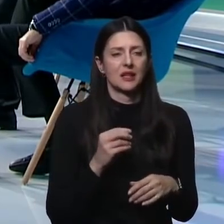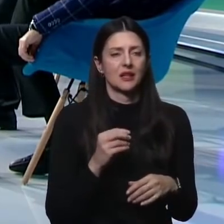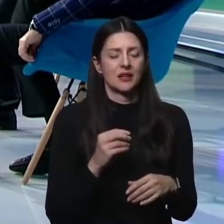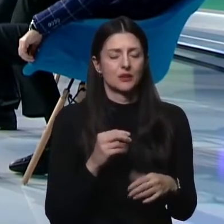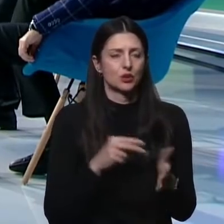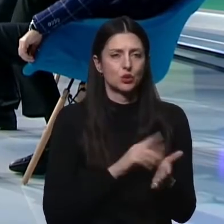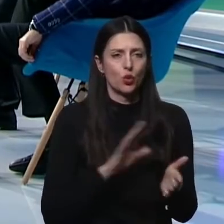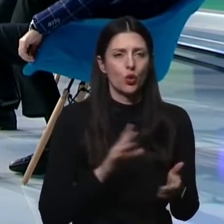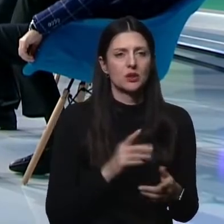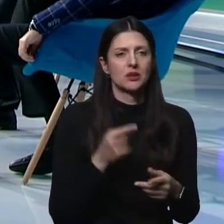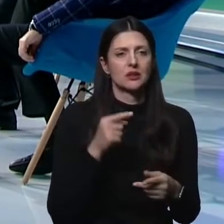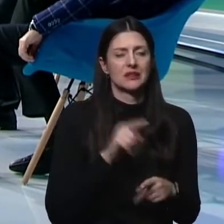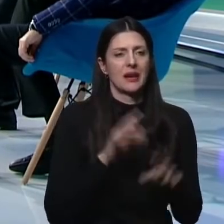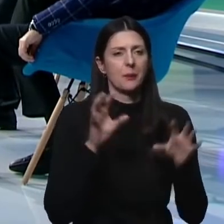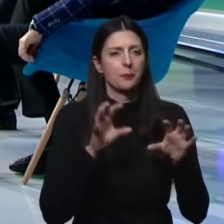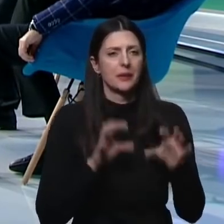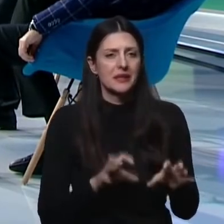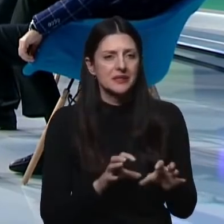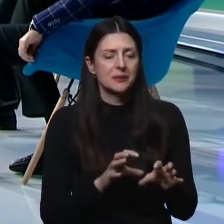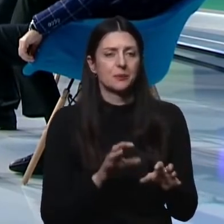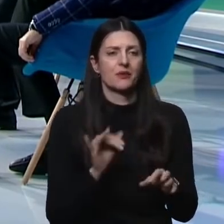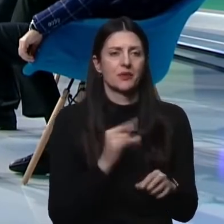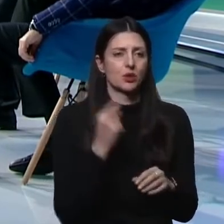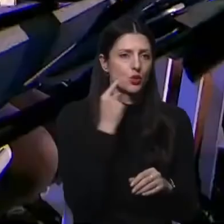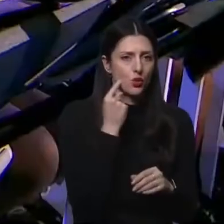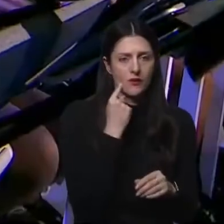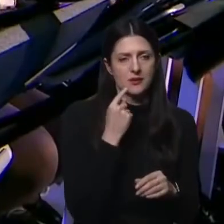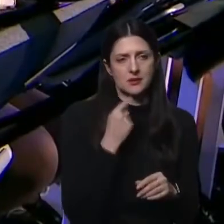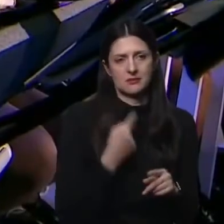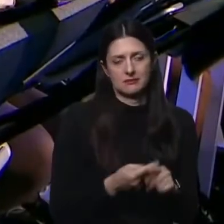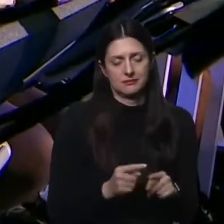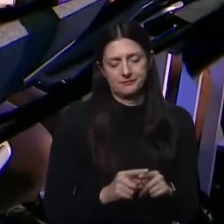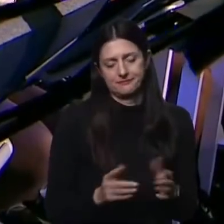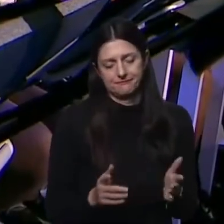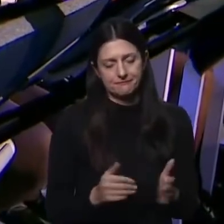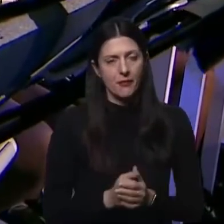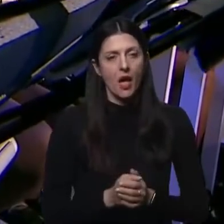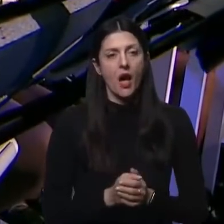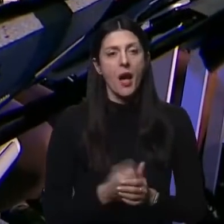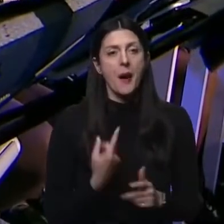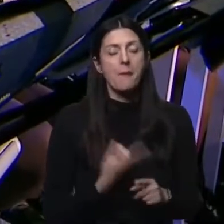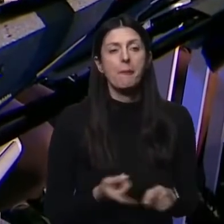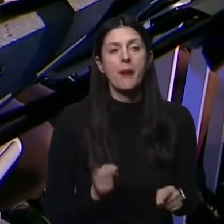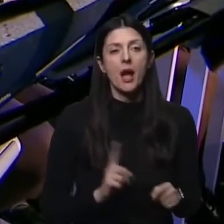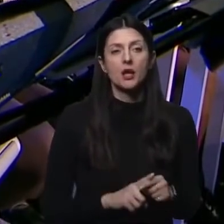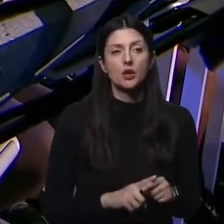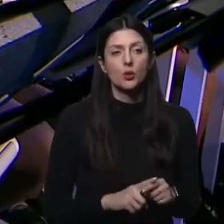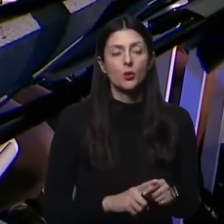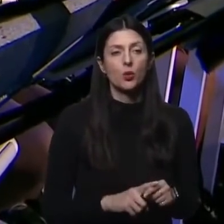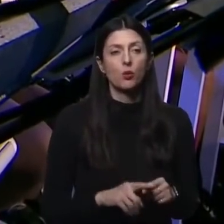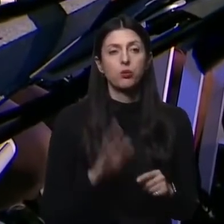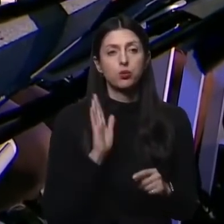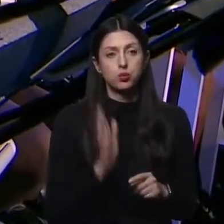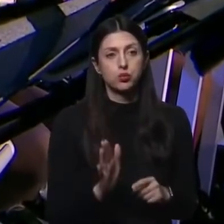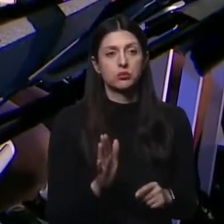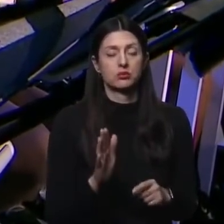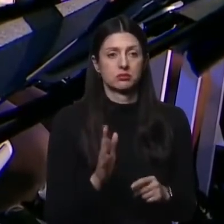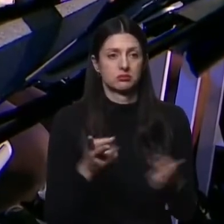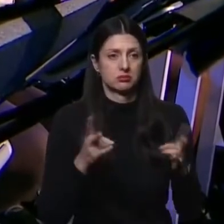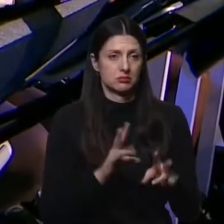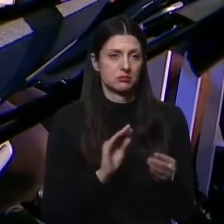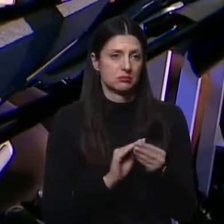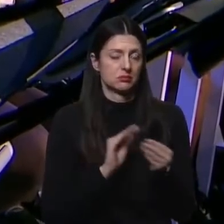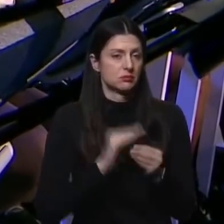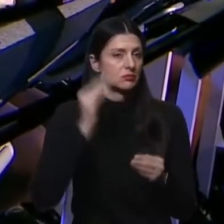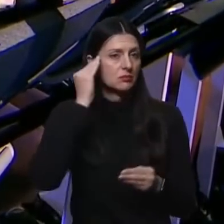принципов, с которыми ты шел, и не стоит совесть. Честно. Поэтому буду стоять на тех позициях, которые у меня есть.